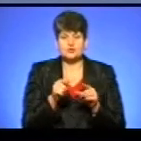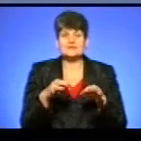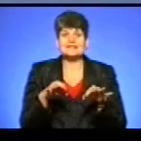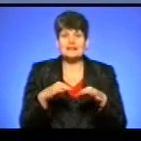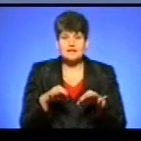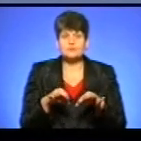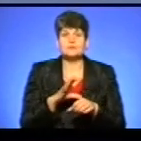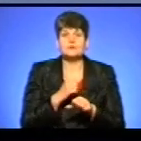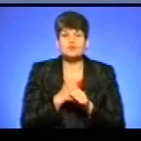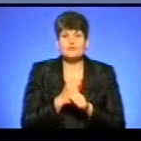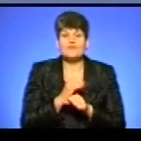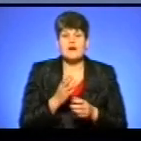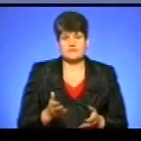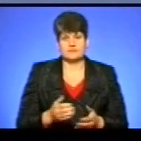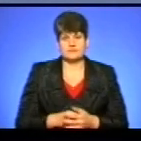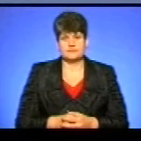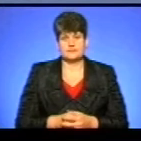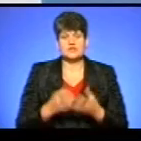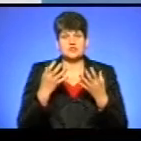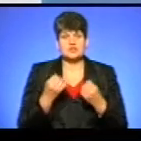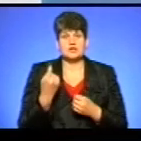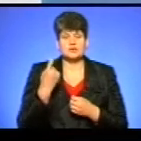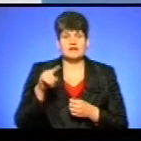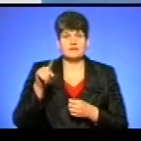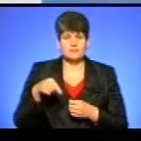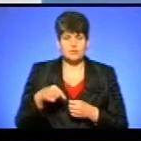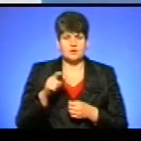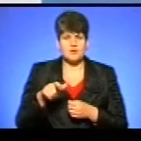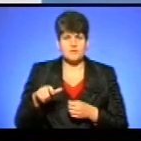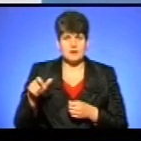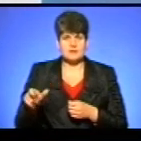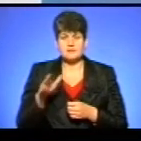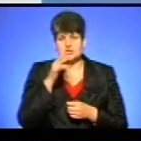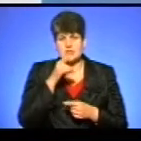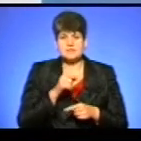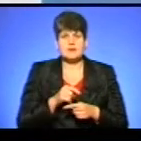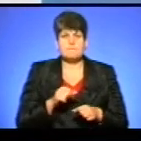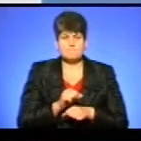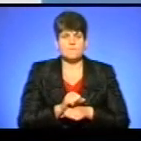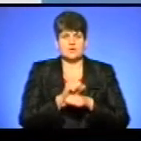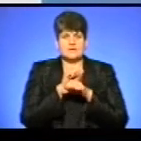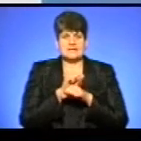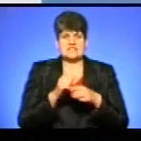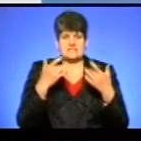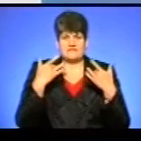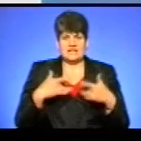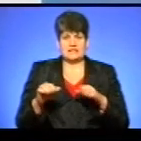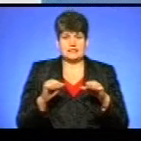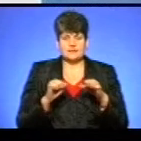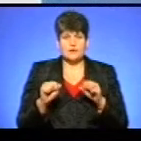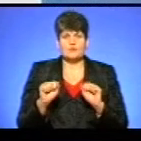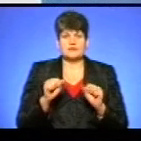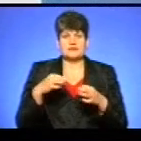фактично функціонував. Ще одна вимога громадськості під час протестних акцій – звільнити керівника управління